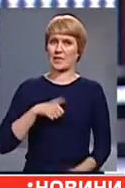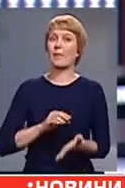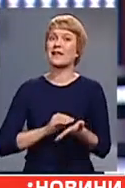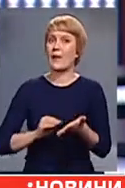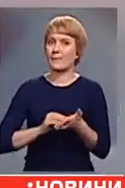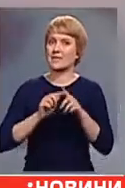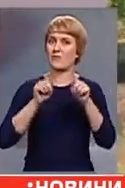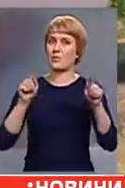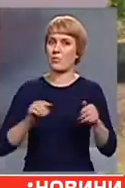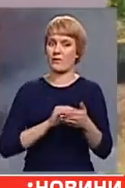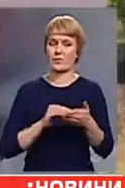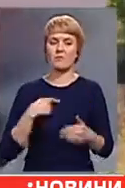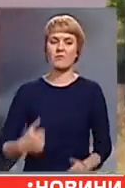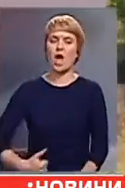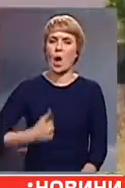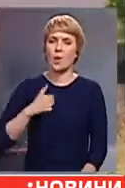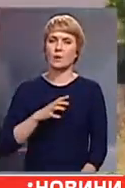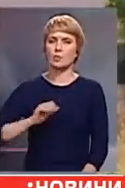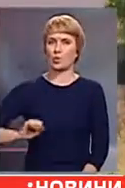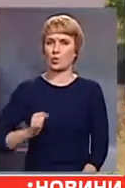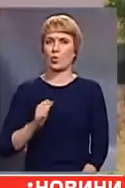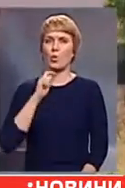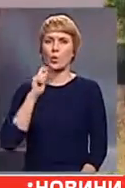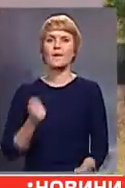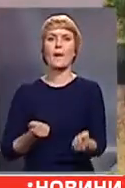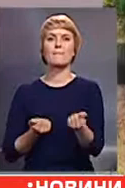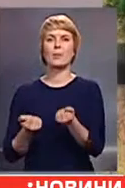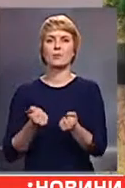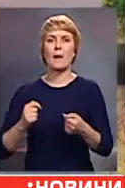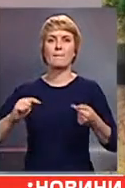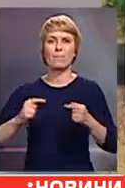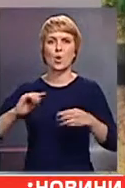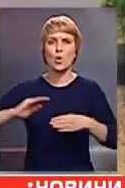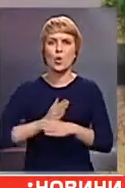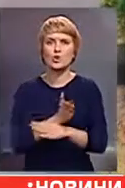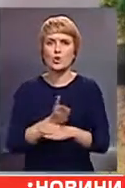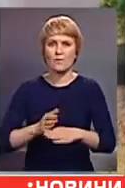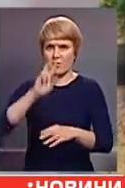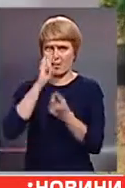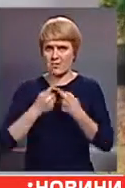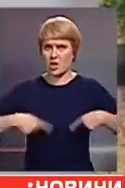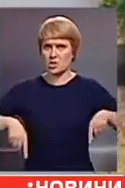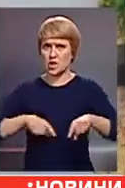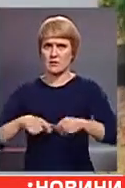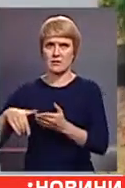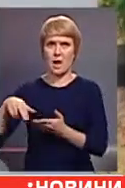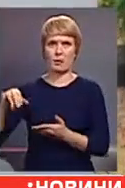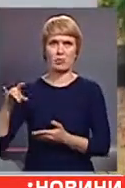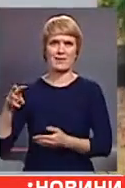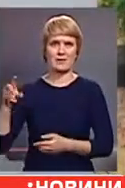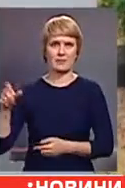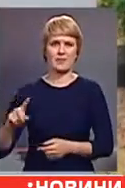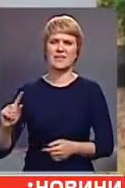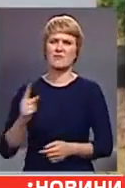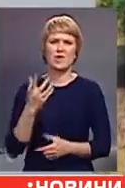повідомленні. Я гордий бути другом України у боротьбі проти розчленування суверенної держави Володимиром Путіним. Як і з перших